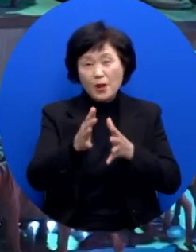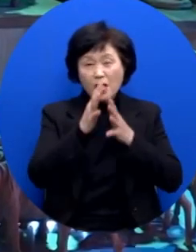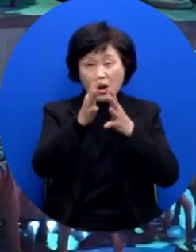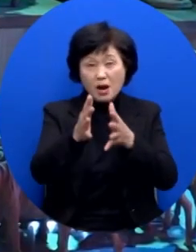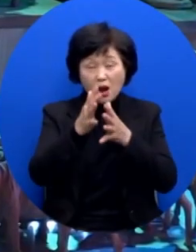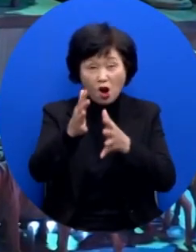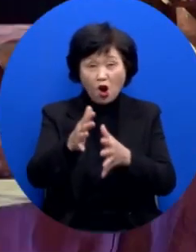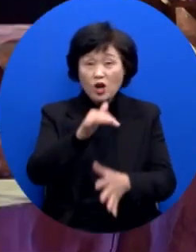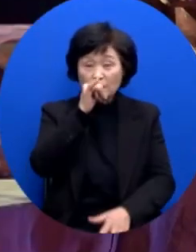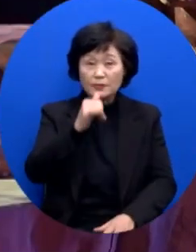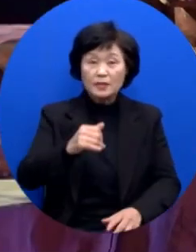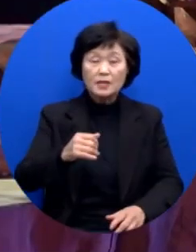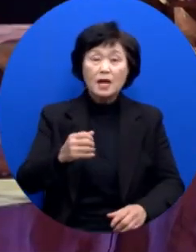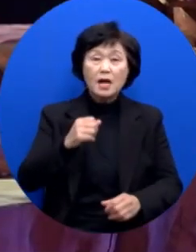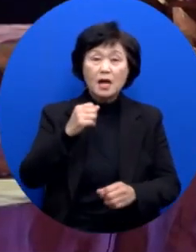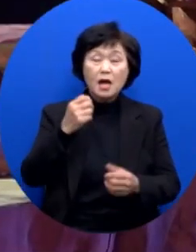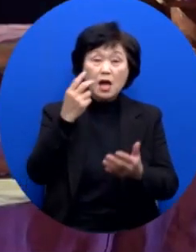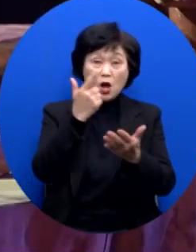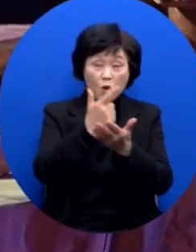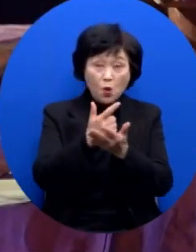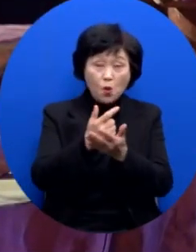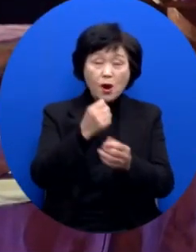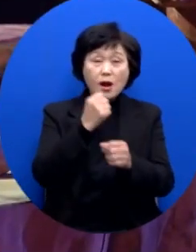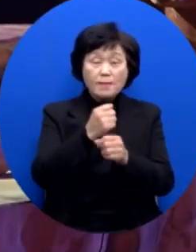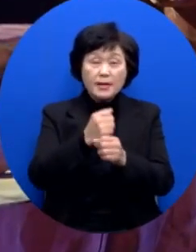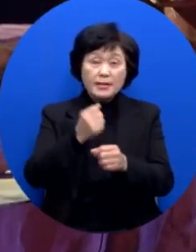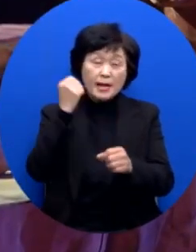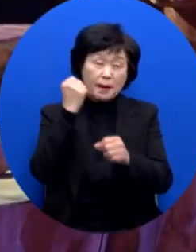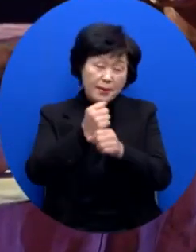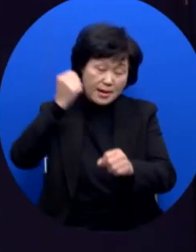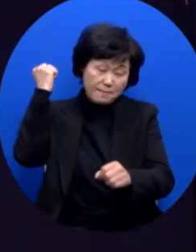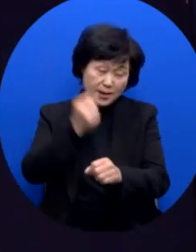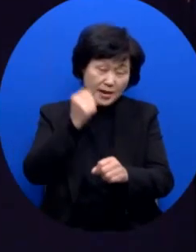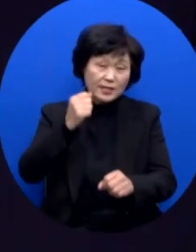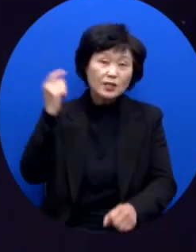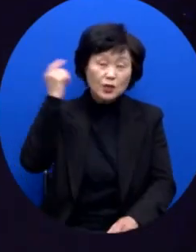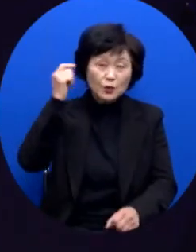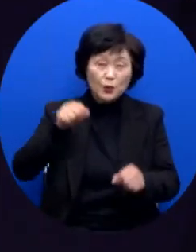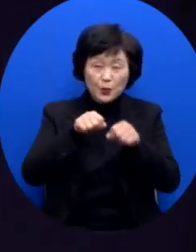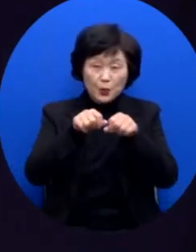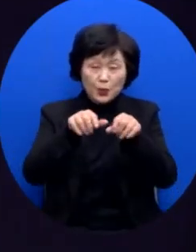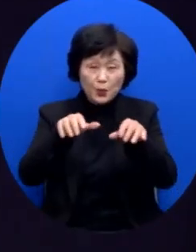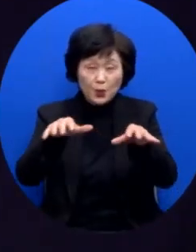노아의 망치 소리와 동물들의 울음소리가 전시관을 가득 채웁니다